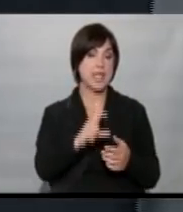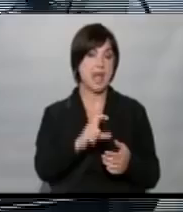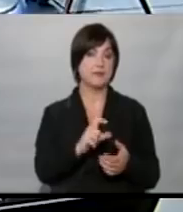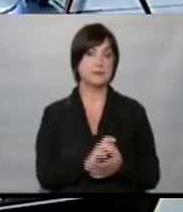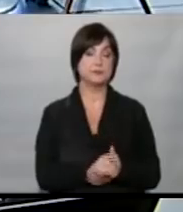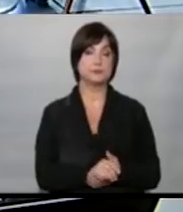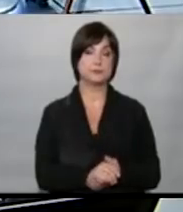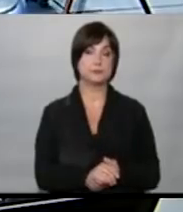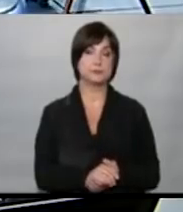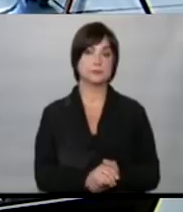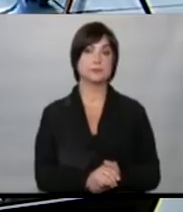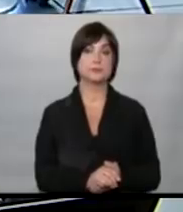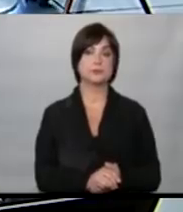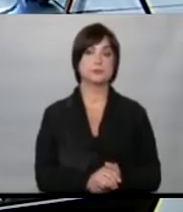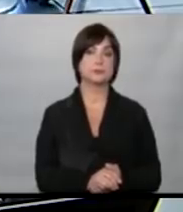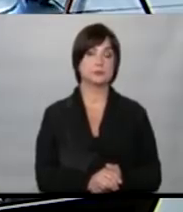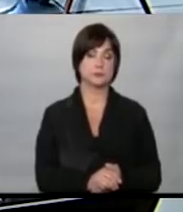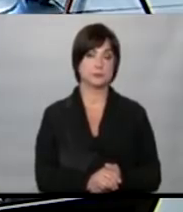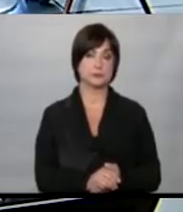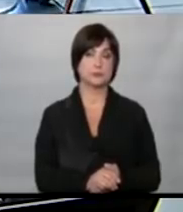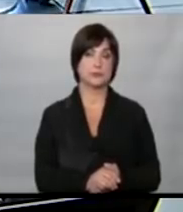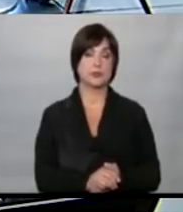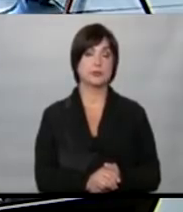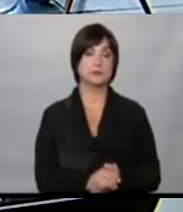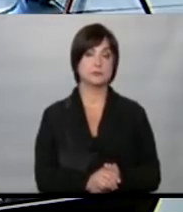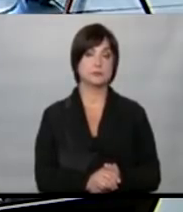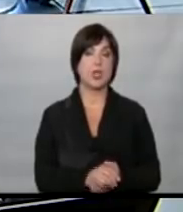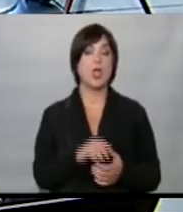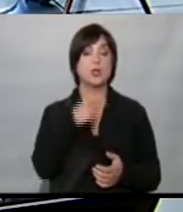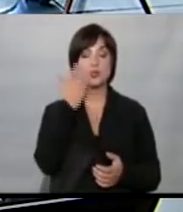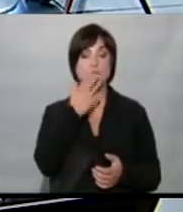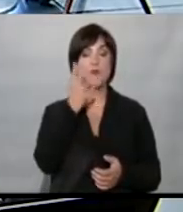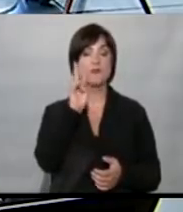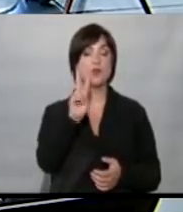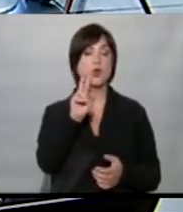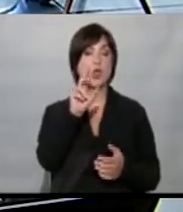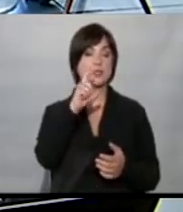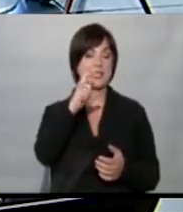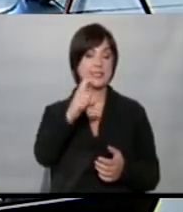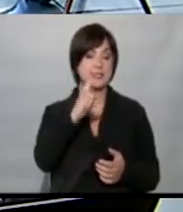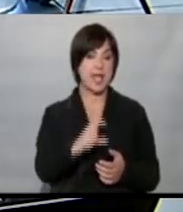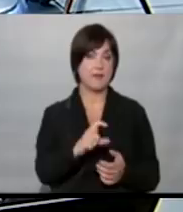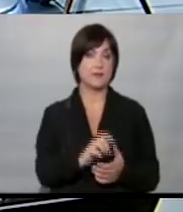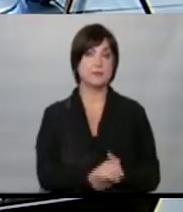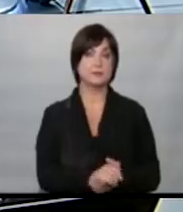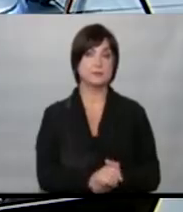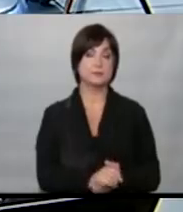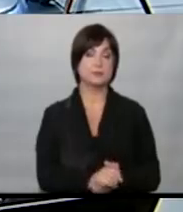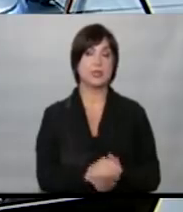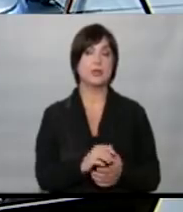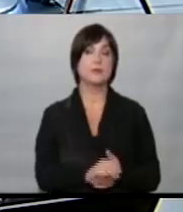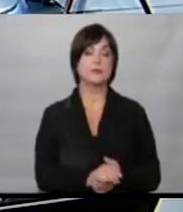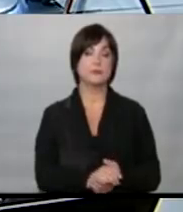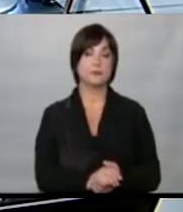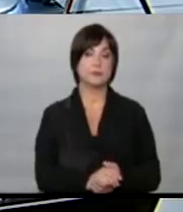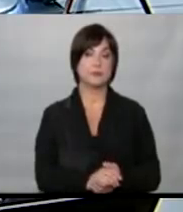прочитајте го. Да го прочитам. Третиот член... Не, вториот став. Од овој ист член. Вториот став, продолжи. Тој го чита. Тоа е првиот